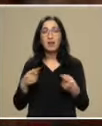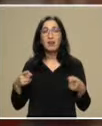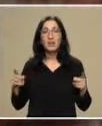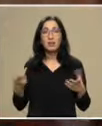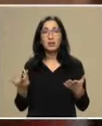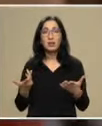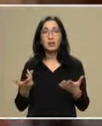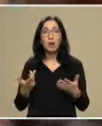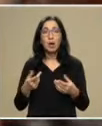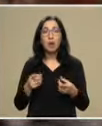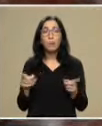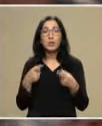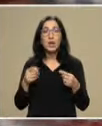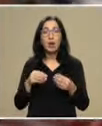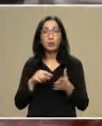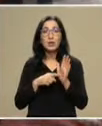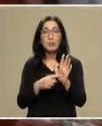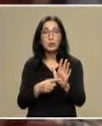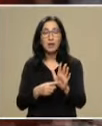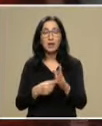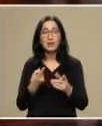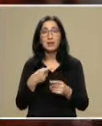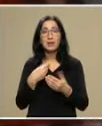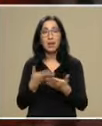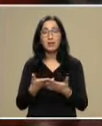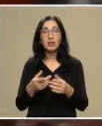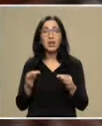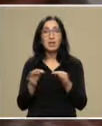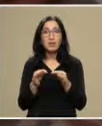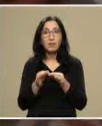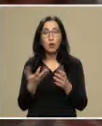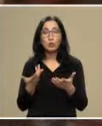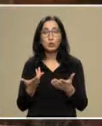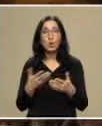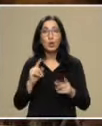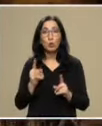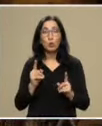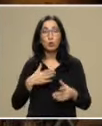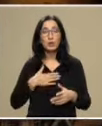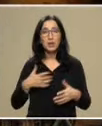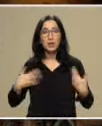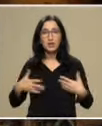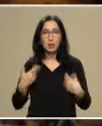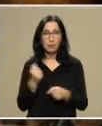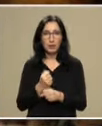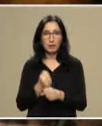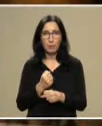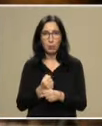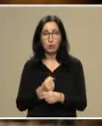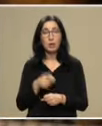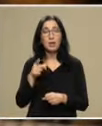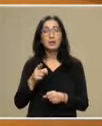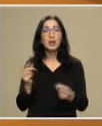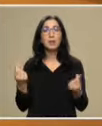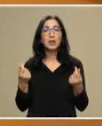музикална демонстрация, тъй като те дават възможност за фокус върху някои от параметрите, които ние искаме да изработим. Те